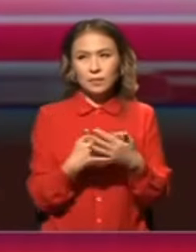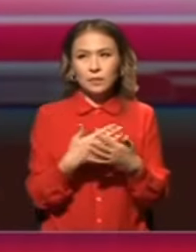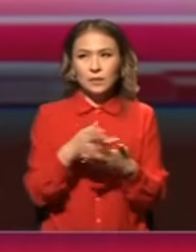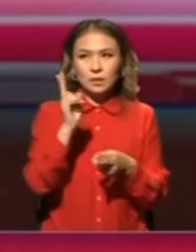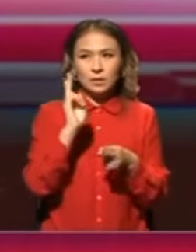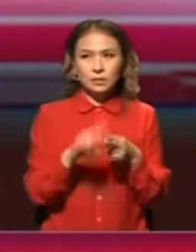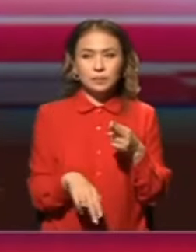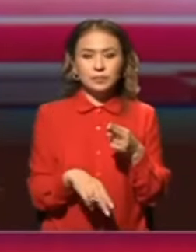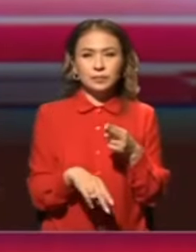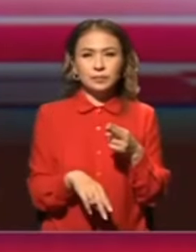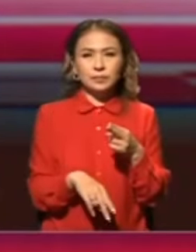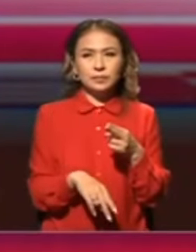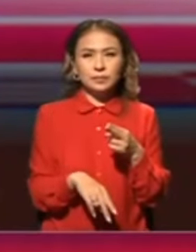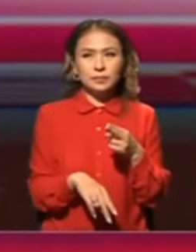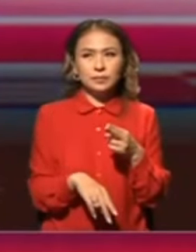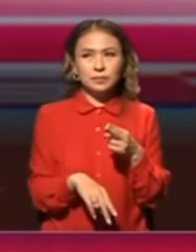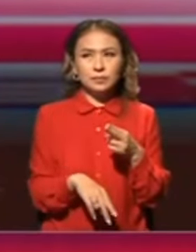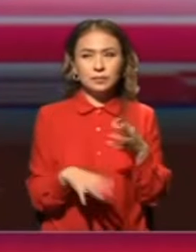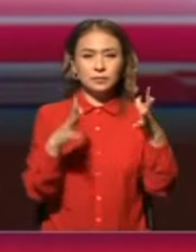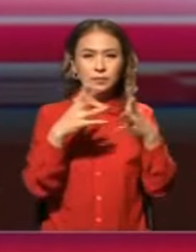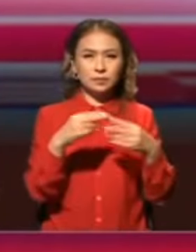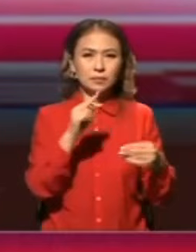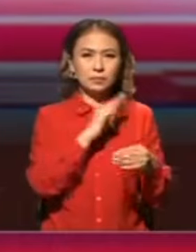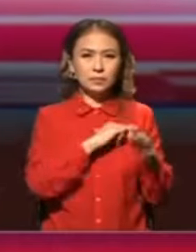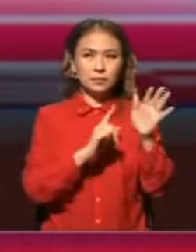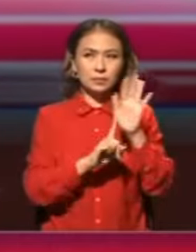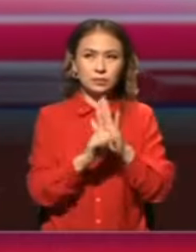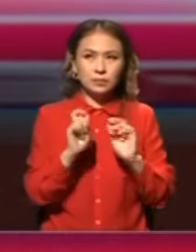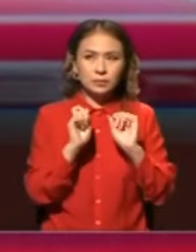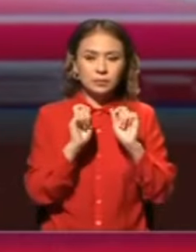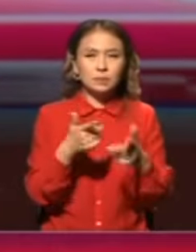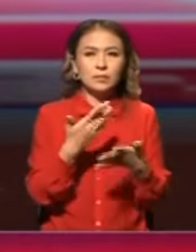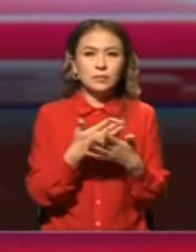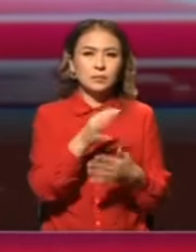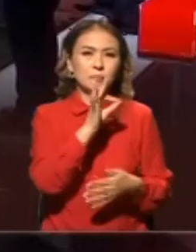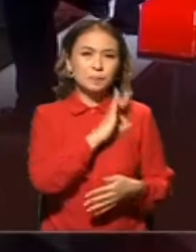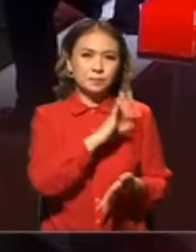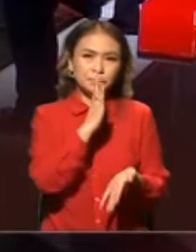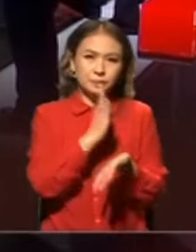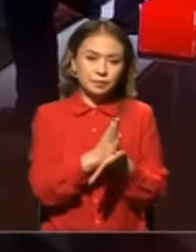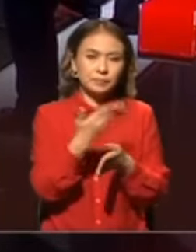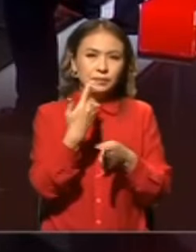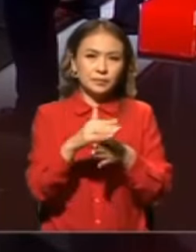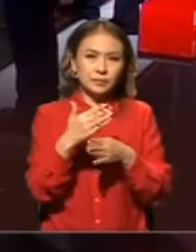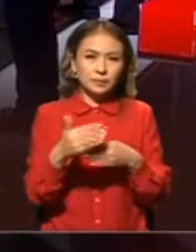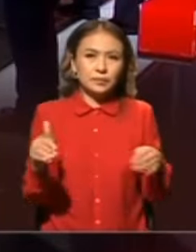жаңағы агросауатты бітірді, көктемде жұмысына кірді, табыспен шықты ма, кредиттерін жапты ма?